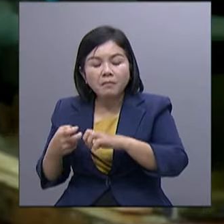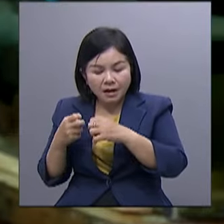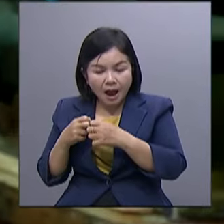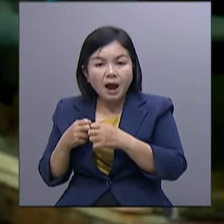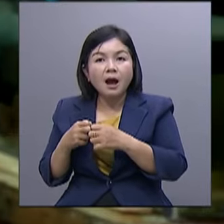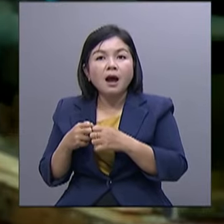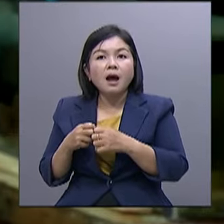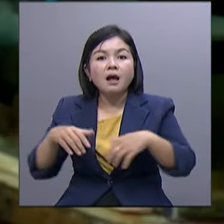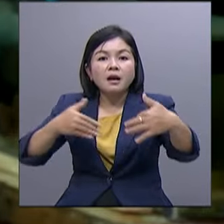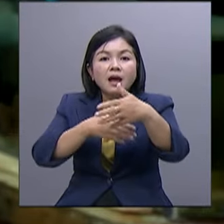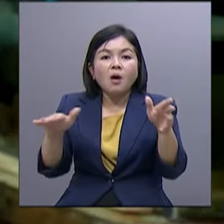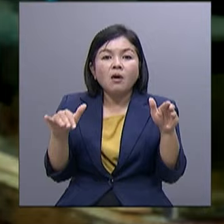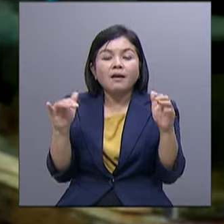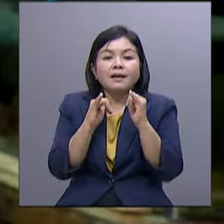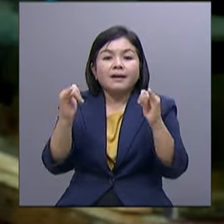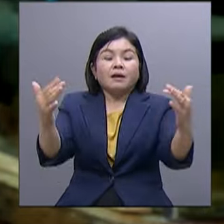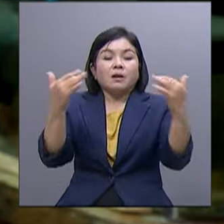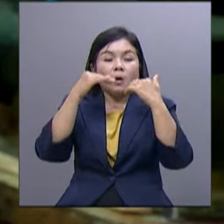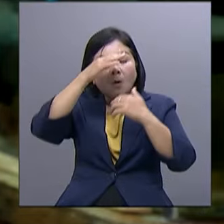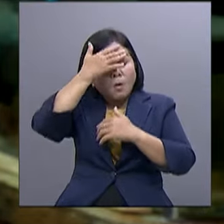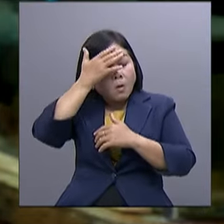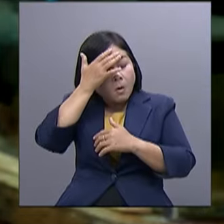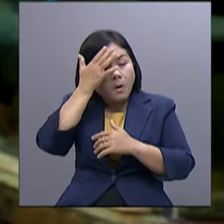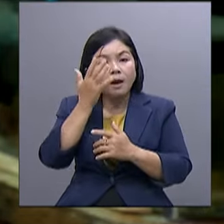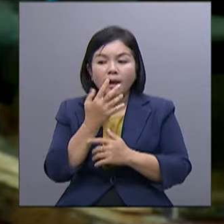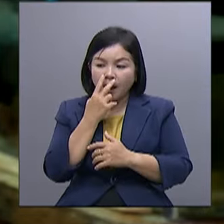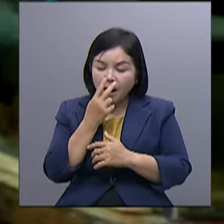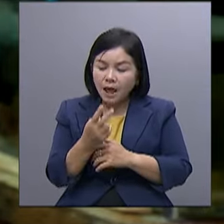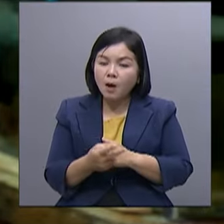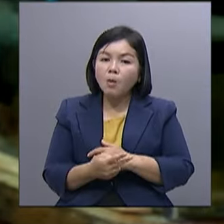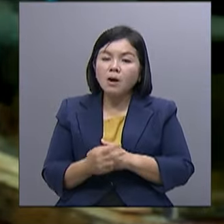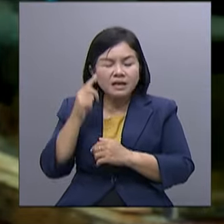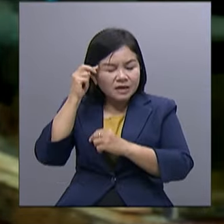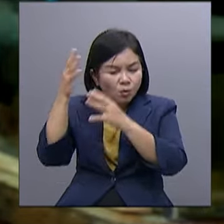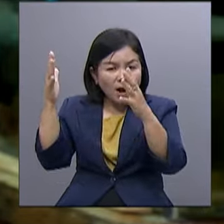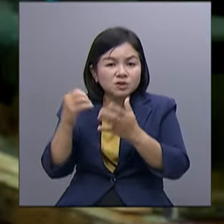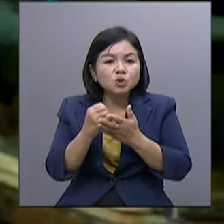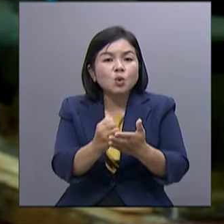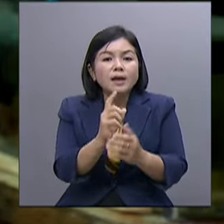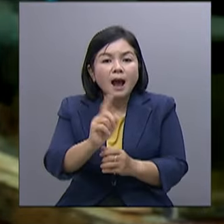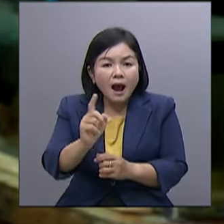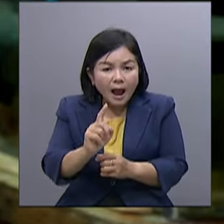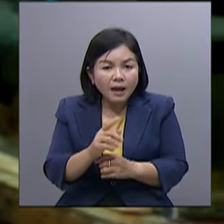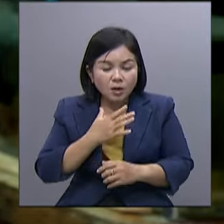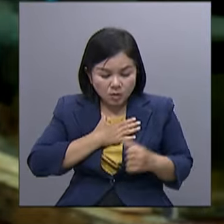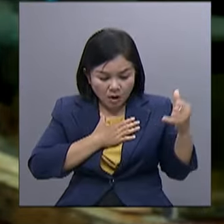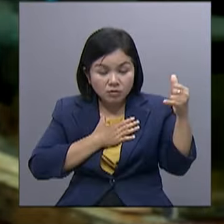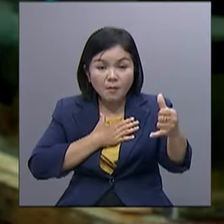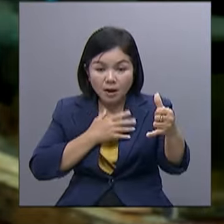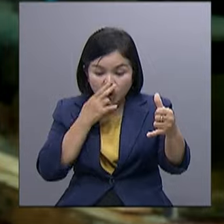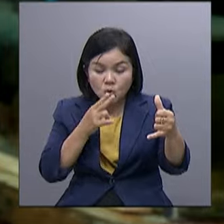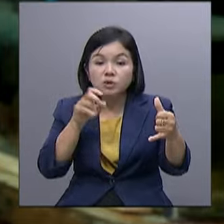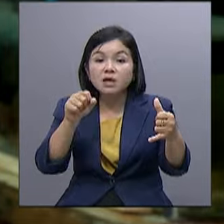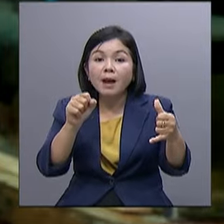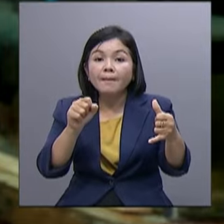นี่อยู่ในห้องแอร์นะแต่อยากจะป่าดเงือแล้วค่ะอาจารย์ทีนี้เราเห็นความหวังใช่มว่าล่าสุดที่อาจารย์ได้ลงพื้นที่ไปแล้วก็มีการ